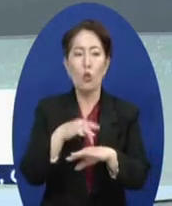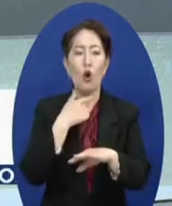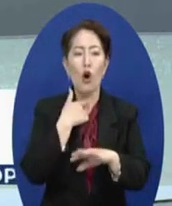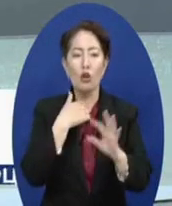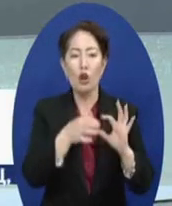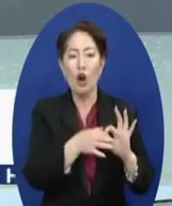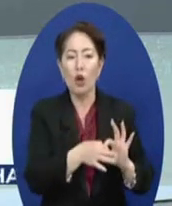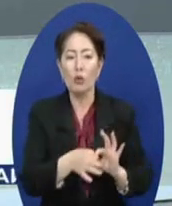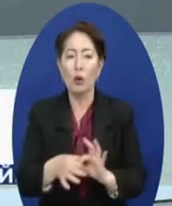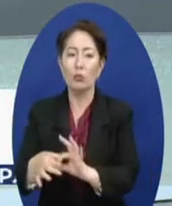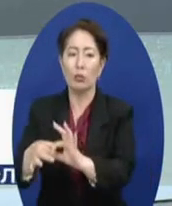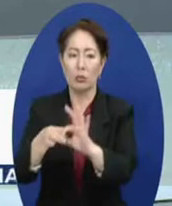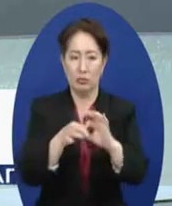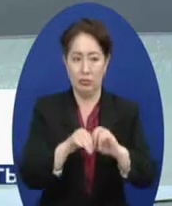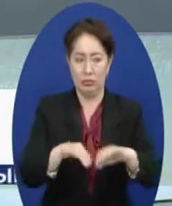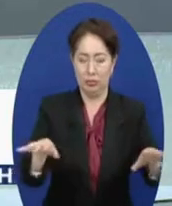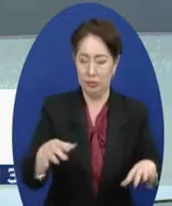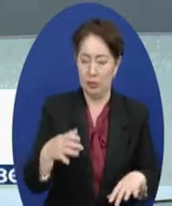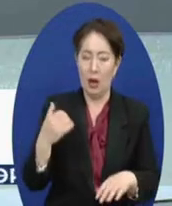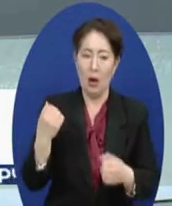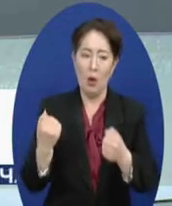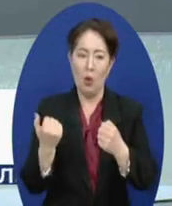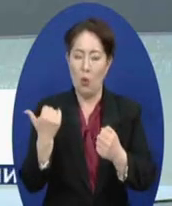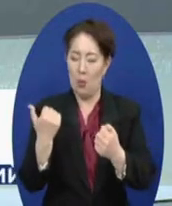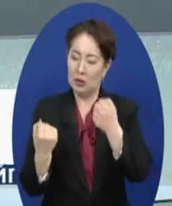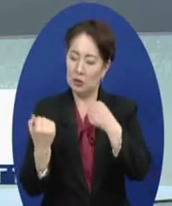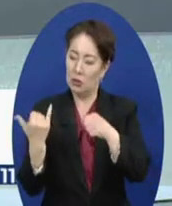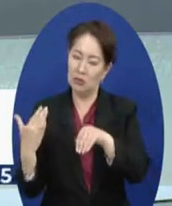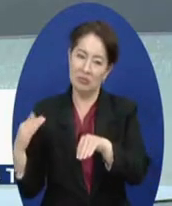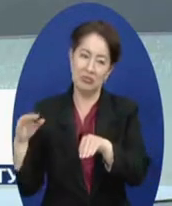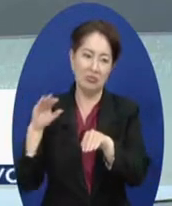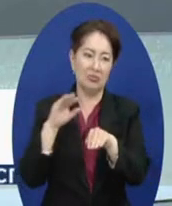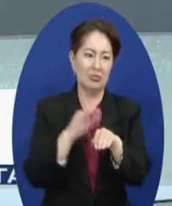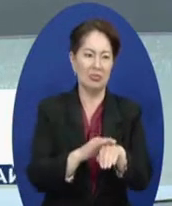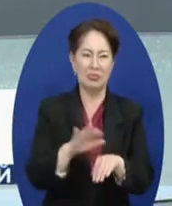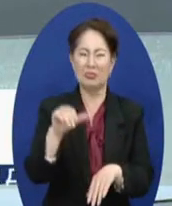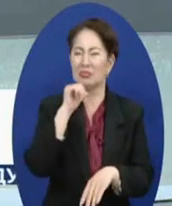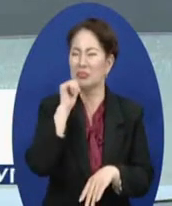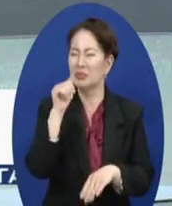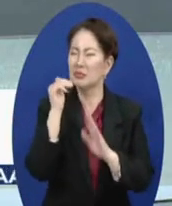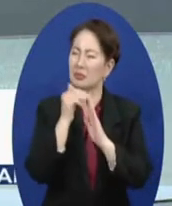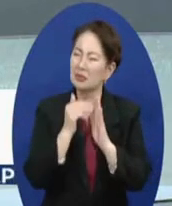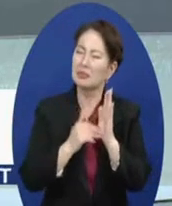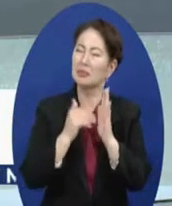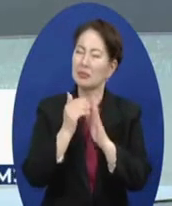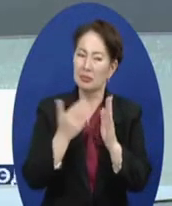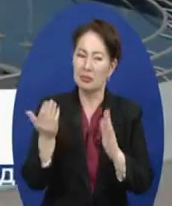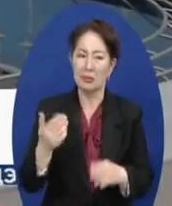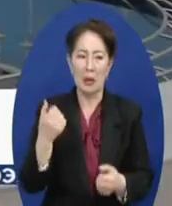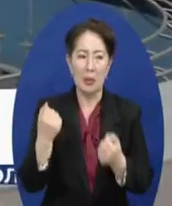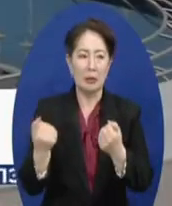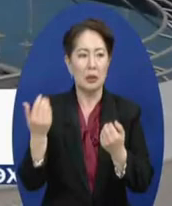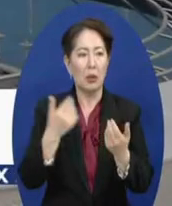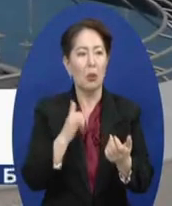холбогдсон, нийгмийн сүлжээнд тархсан шиг зөөврийн аргаар ус хэргэлдэггүй гэдгийг холбогдох албаны хүмүүс тайлбарлаж байна.